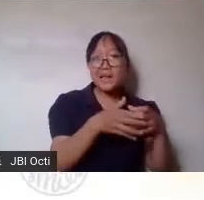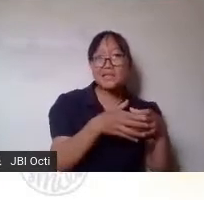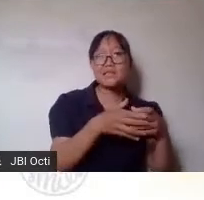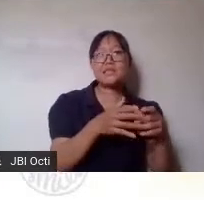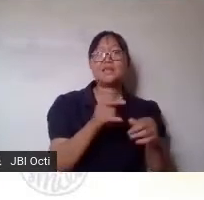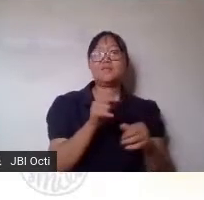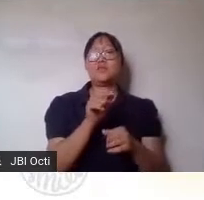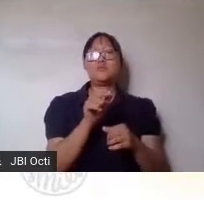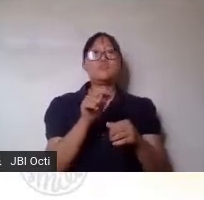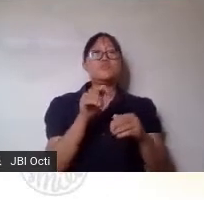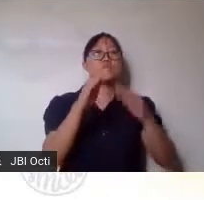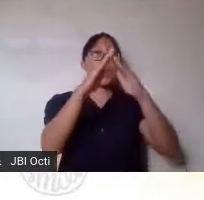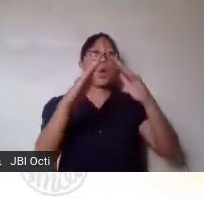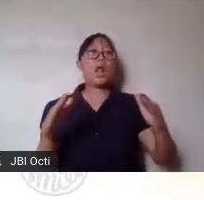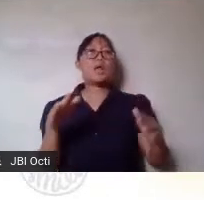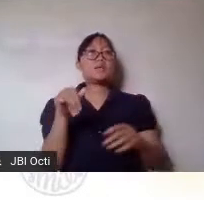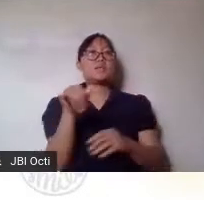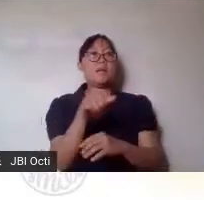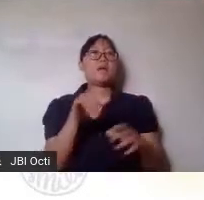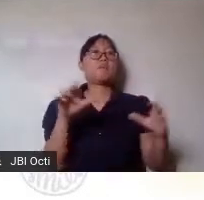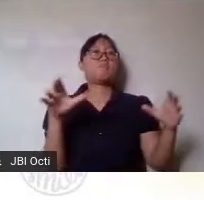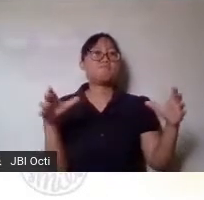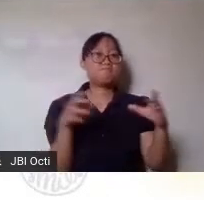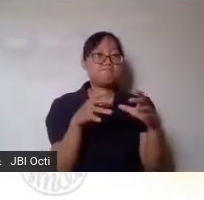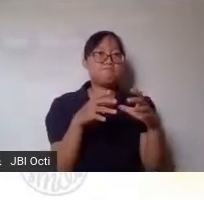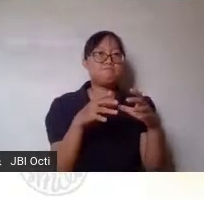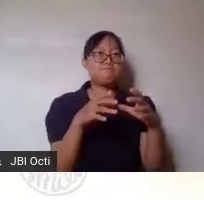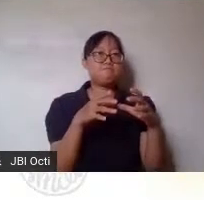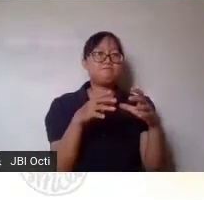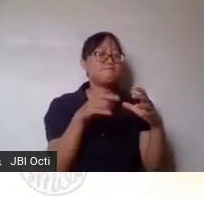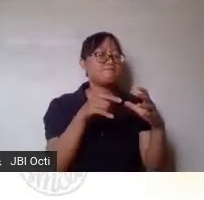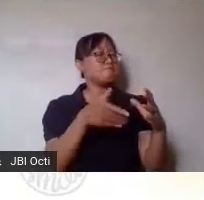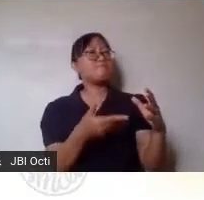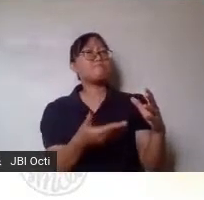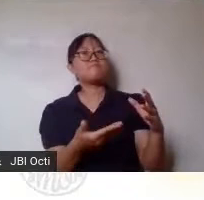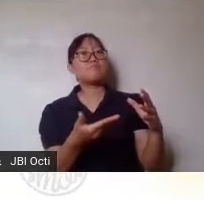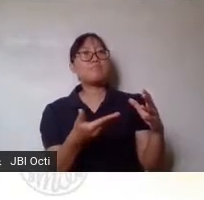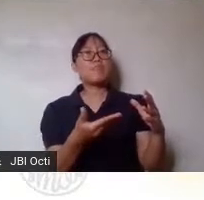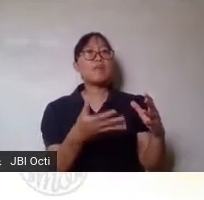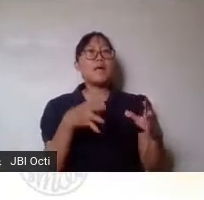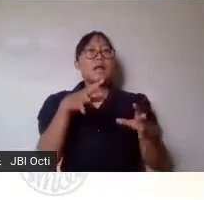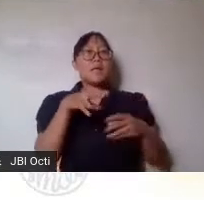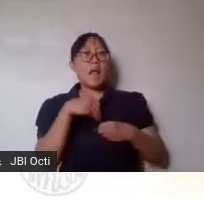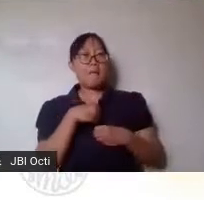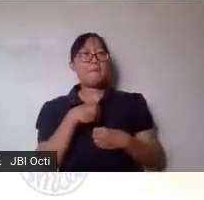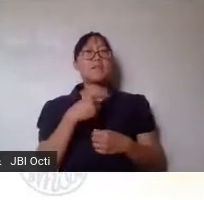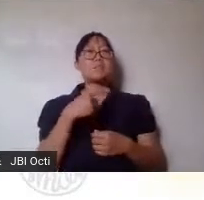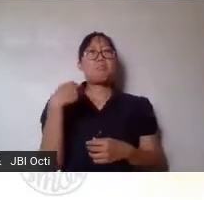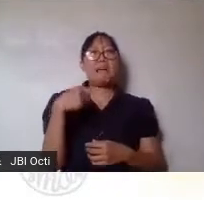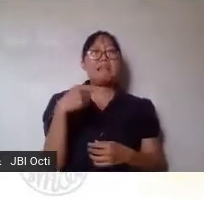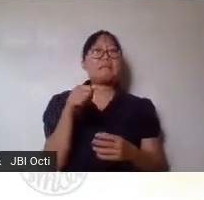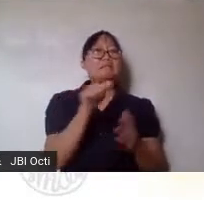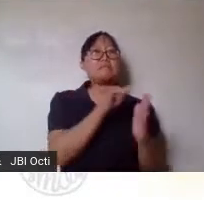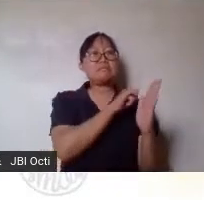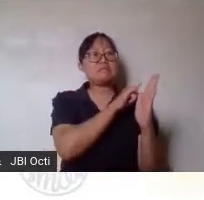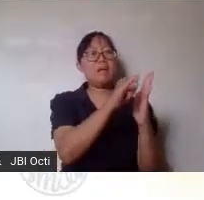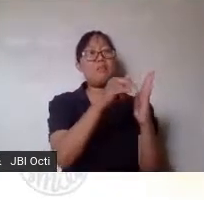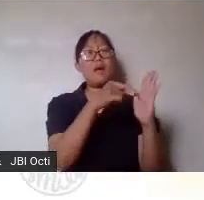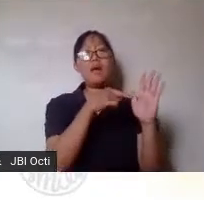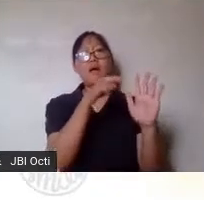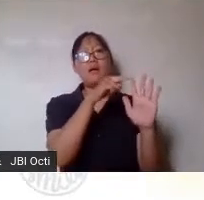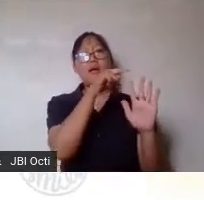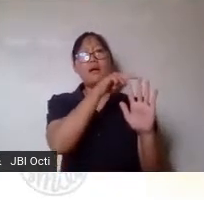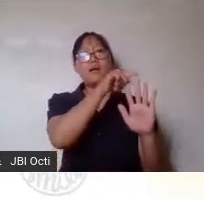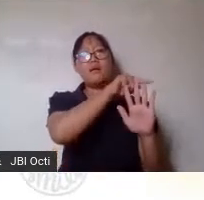lihat yang mereka dapat adalah materi yang kemudian sama seperti anak-anak yang ber-IQ